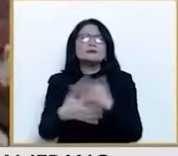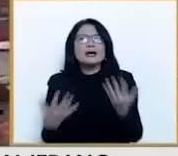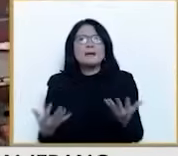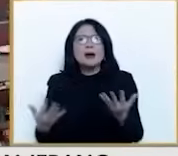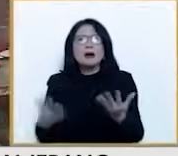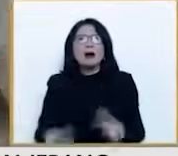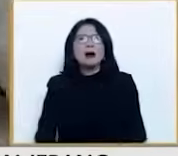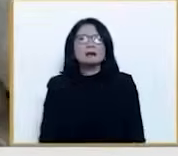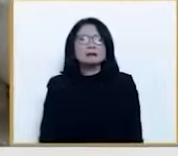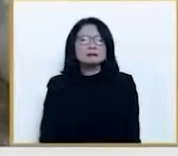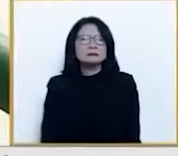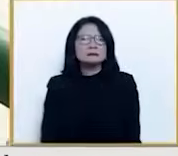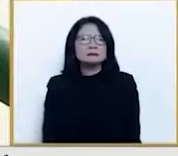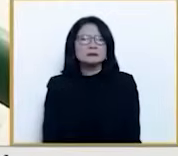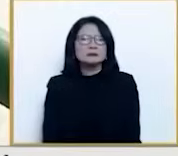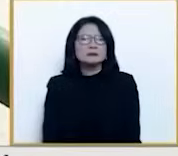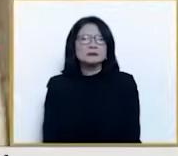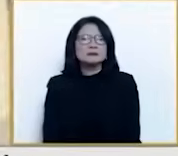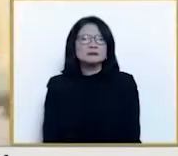kan.